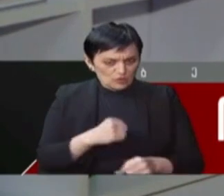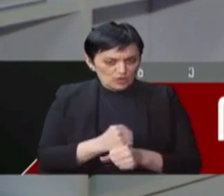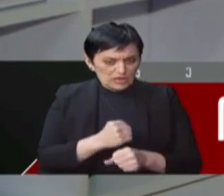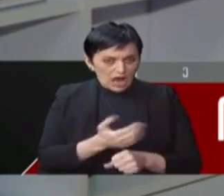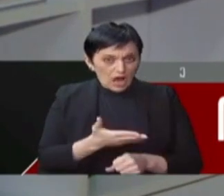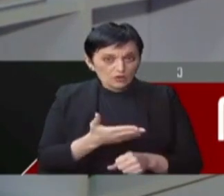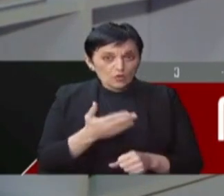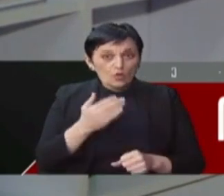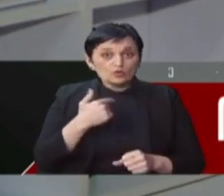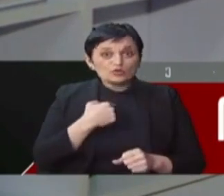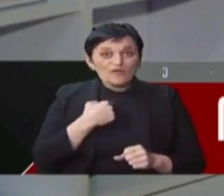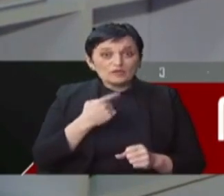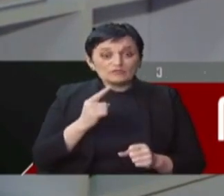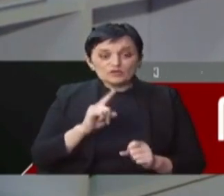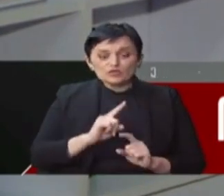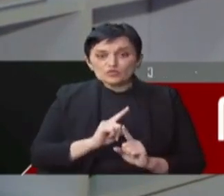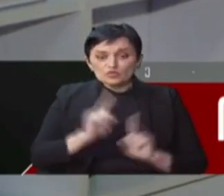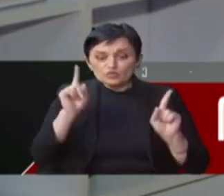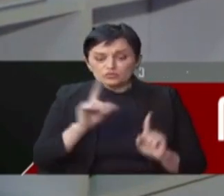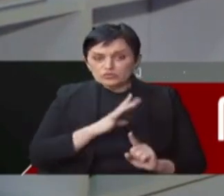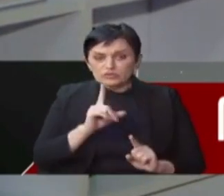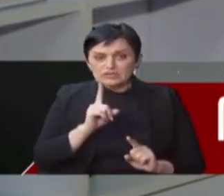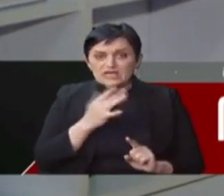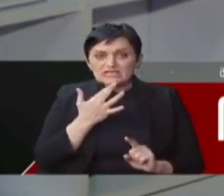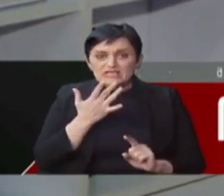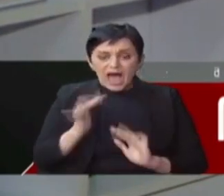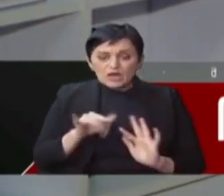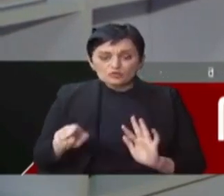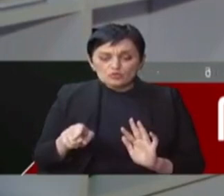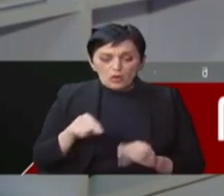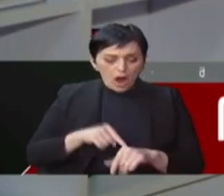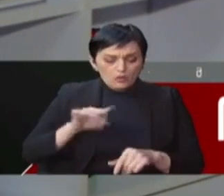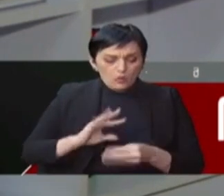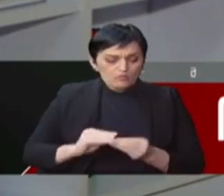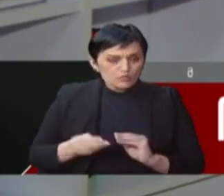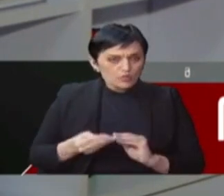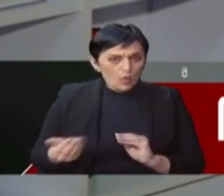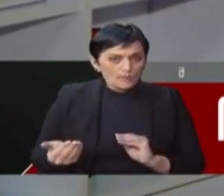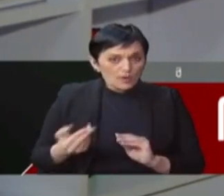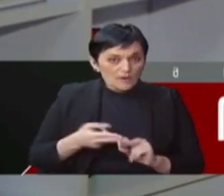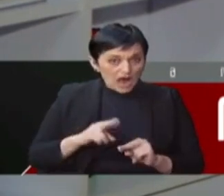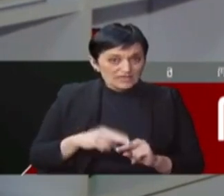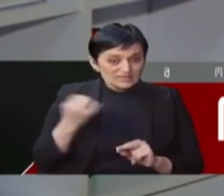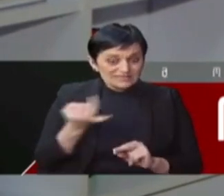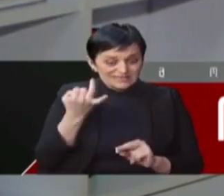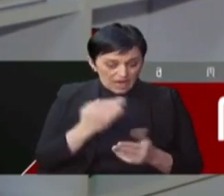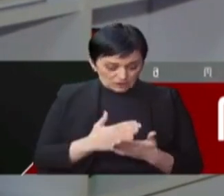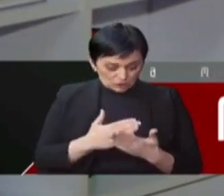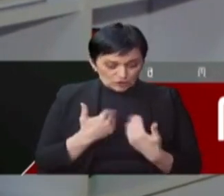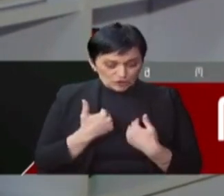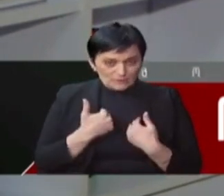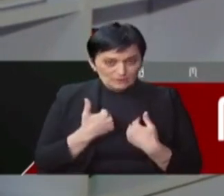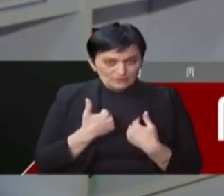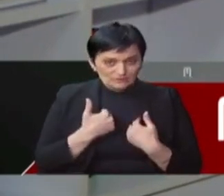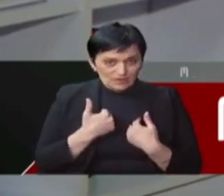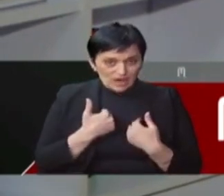და უცნაური ჩვენთვის იყო ის, რომ თავად ნაციონალურ მოძრაობას როგორ არაწუხებს ეს პრობლემა. Ანუ ეს უფრო საინტერესოა ჩვენთვის და